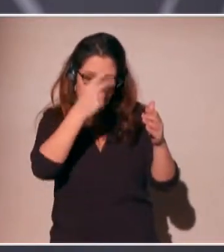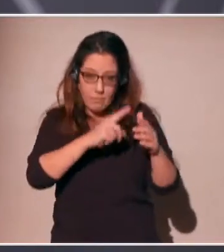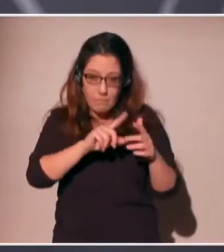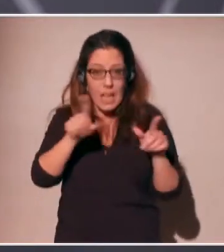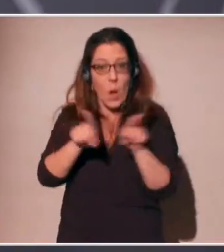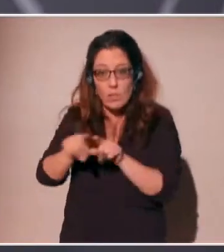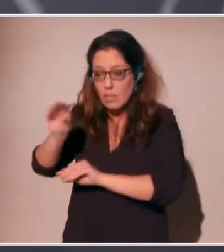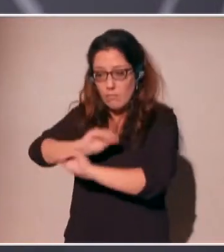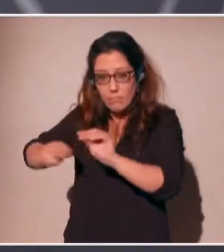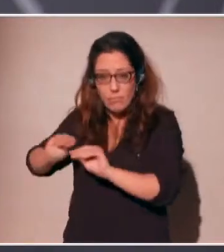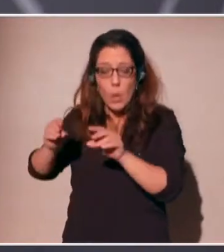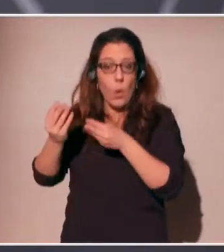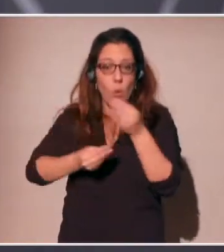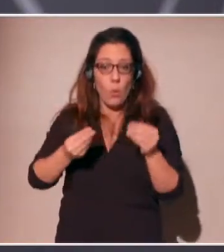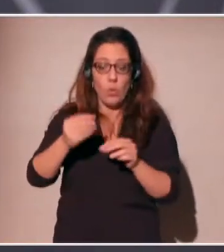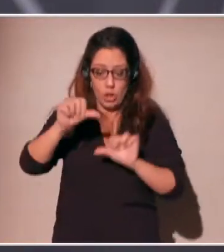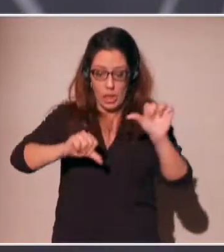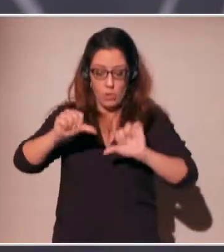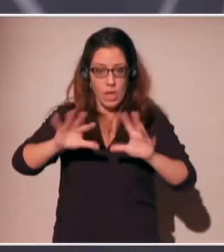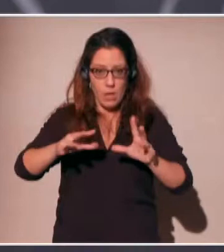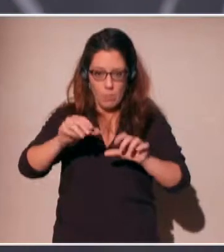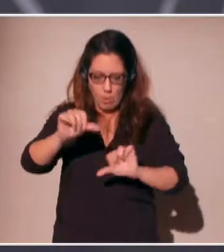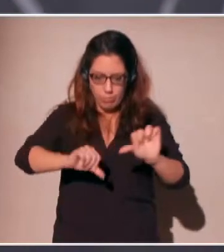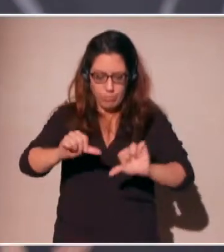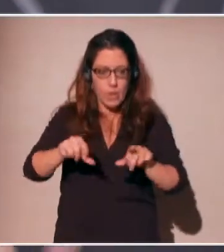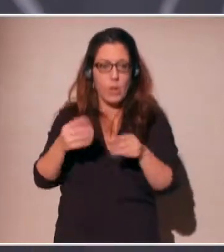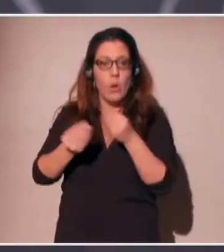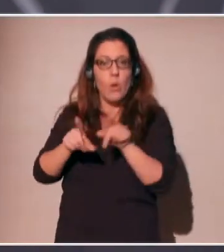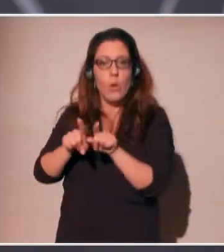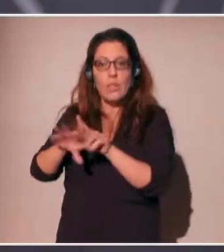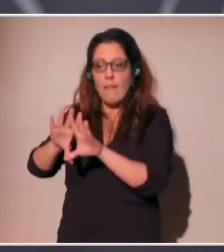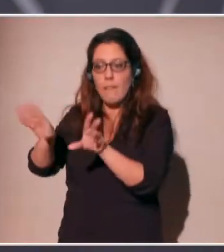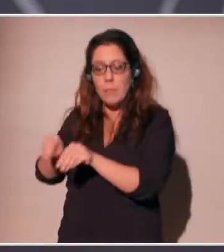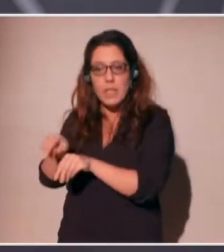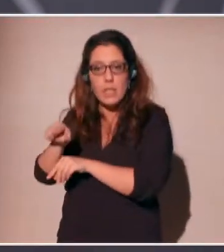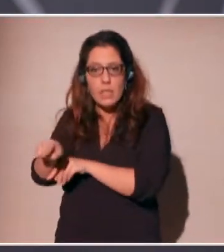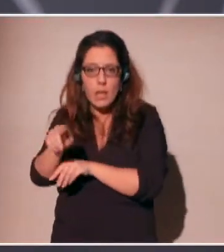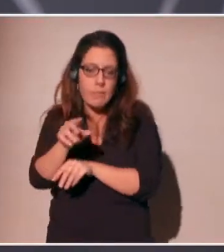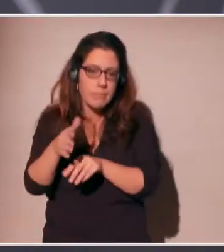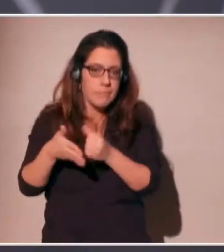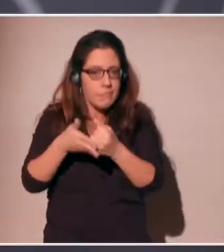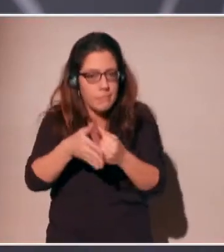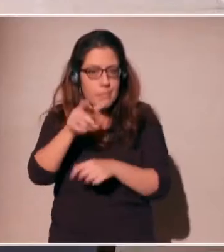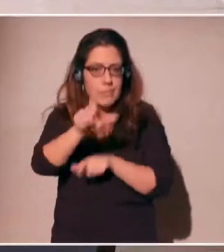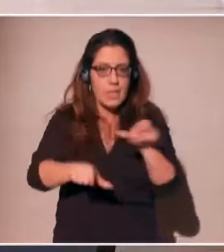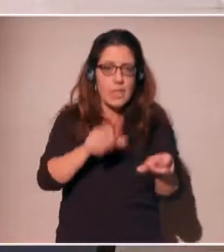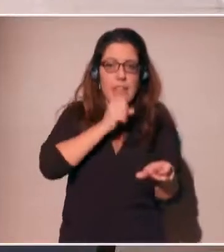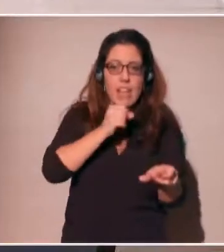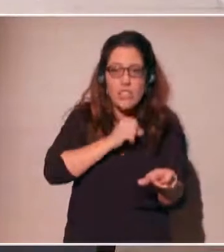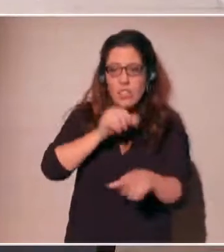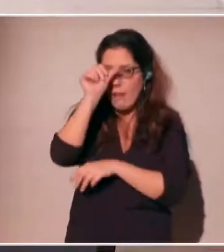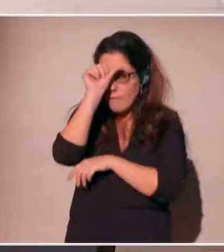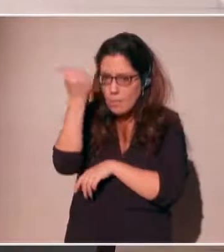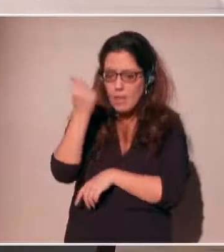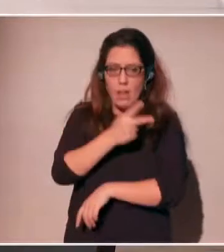opérer un patient, les familles qui prennent soin des personnes âgées, les médecins, les infirmières